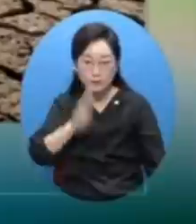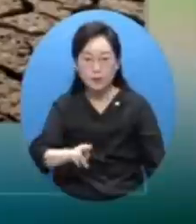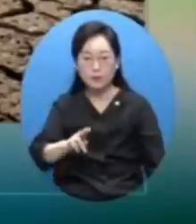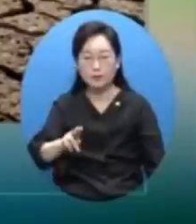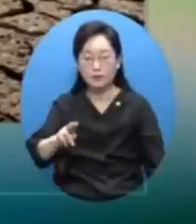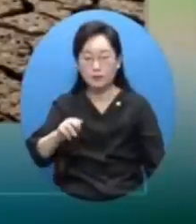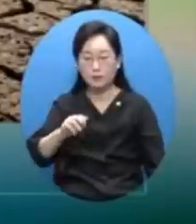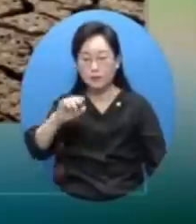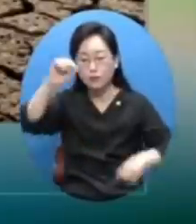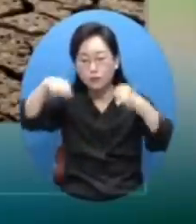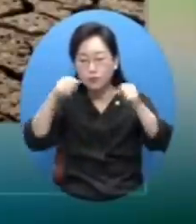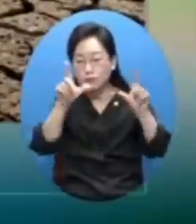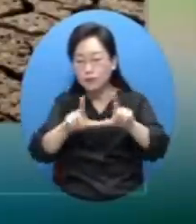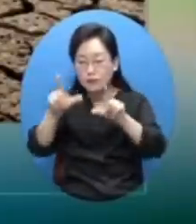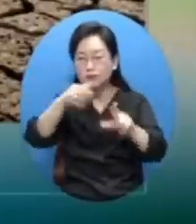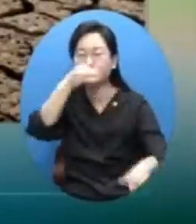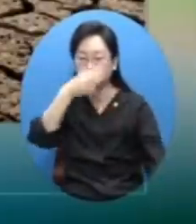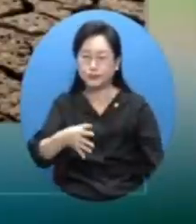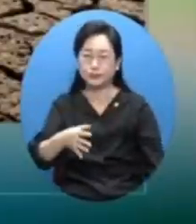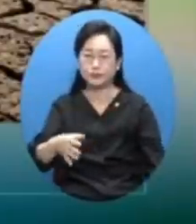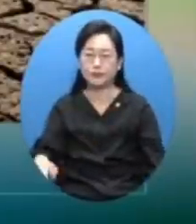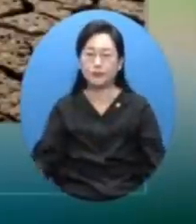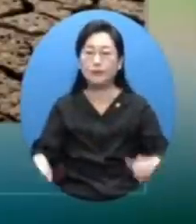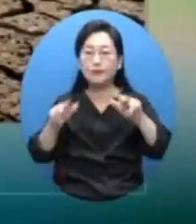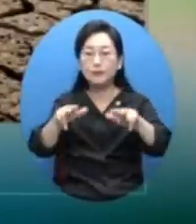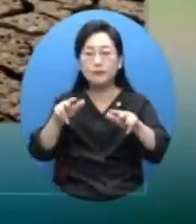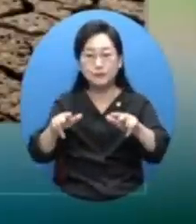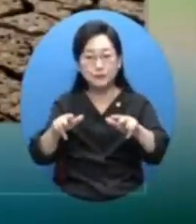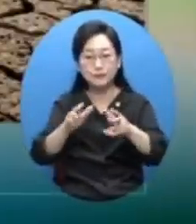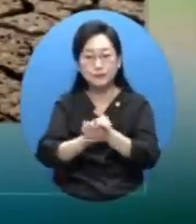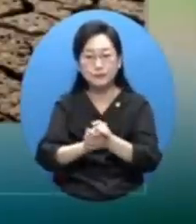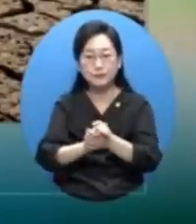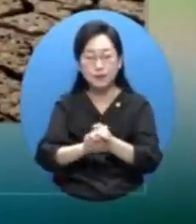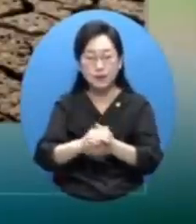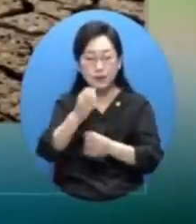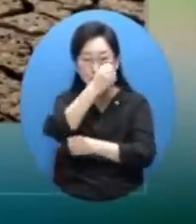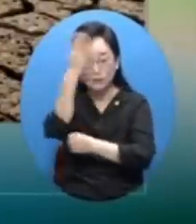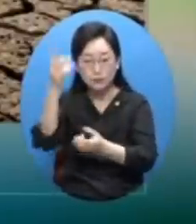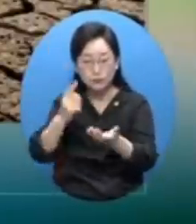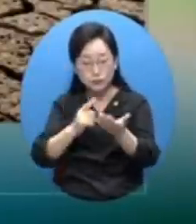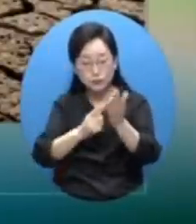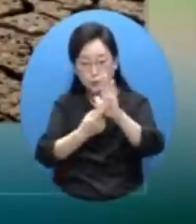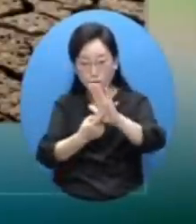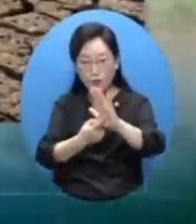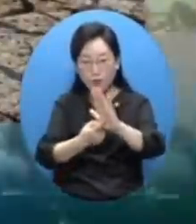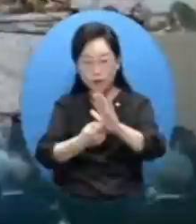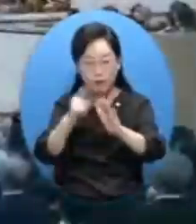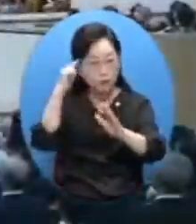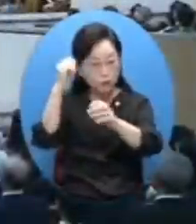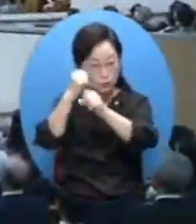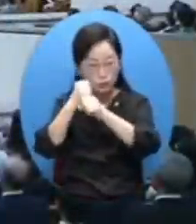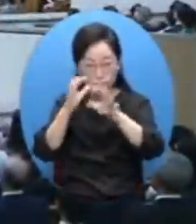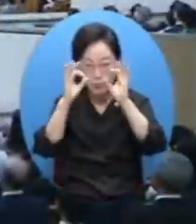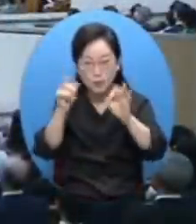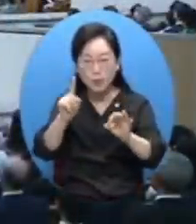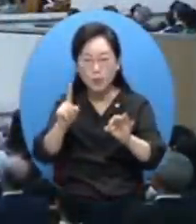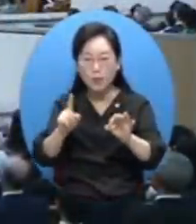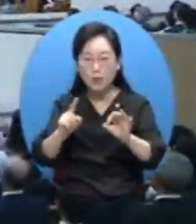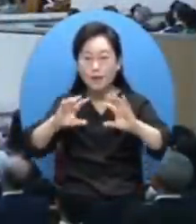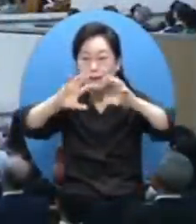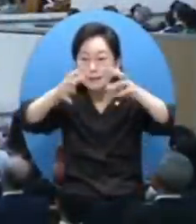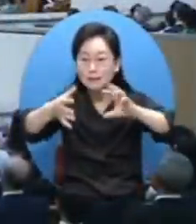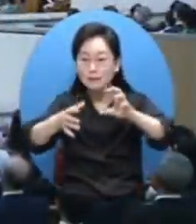있습니다 사이언스 탐지가 보도한 연구자료에 따르면 지구 온도가